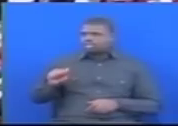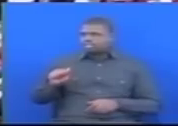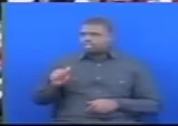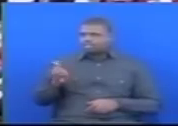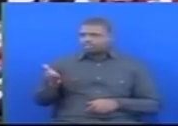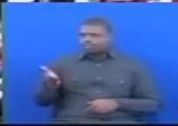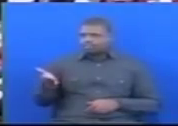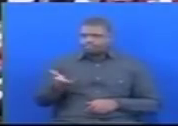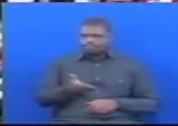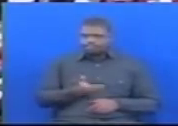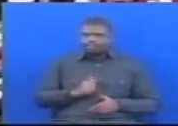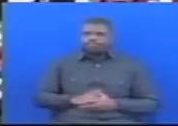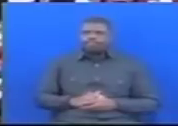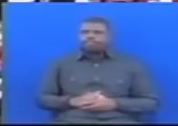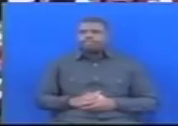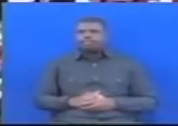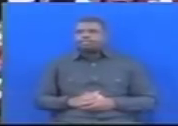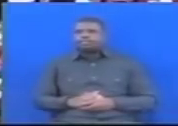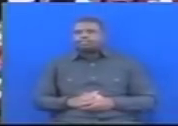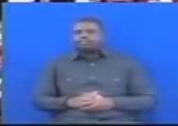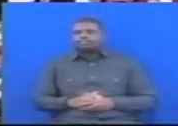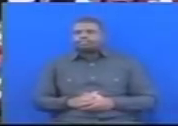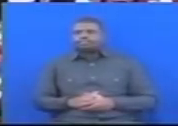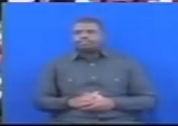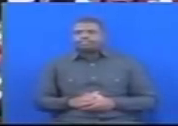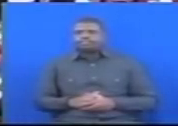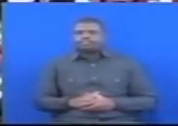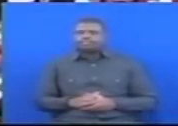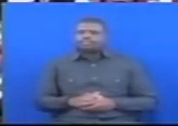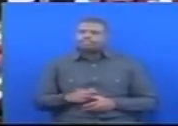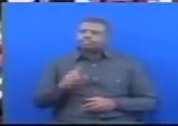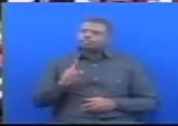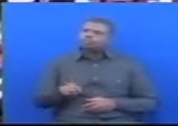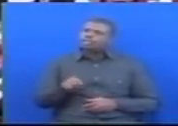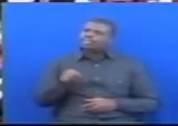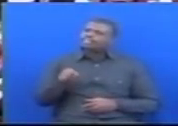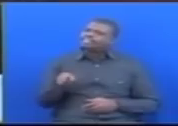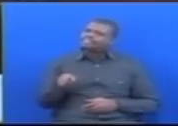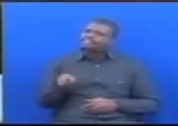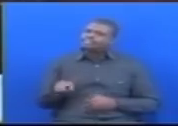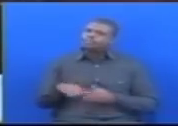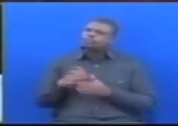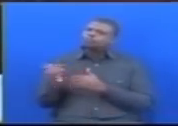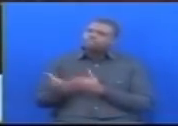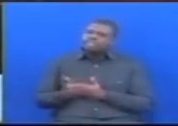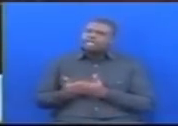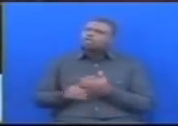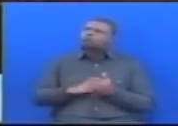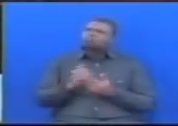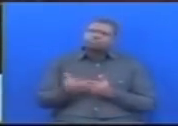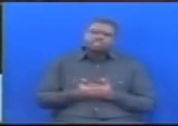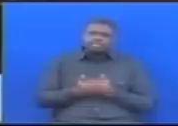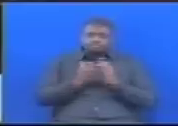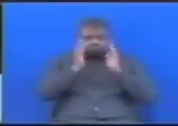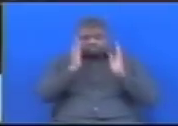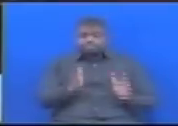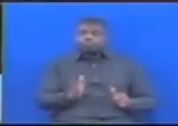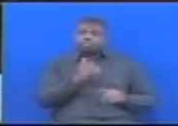uliza swali lako tafadhali. Swali hili limekuwa likijirudia kama ulivyosema Mheshimiwa